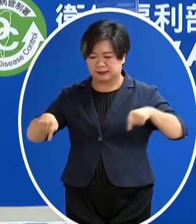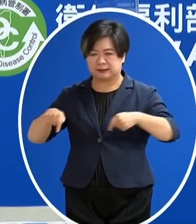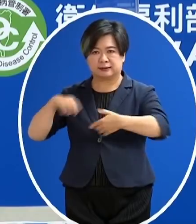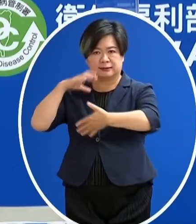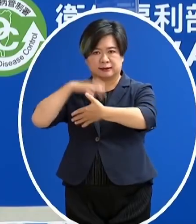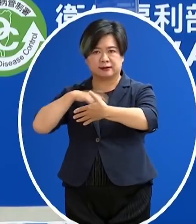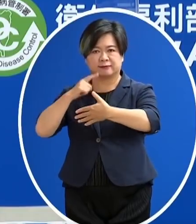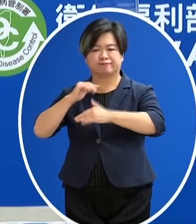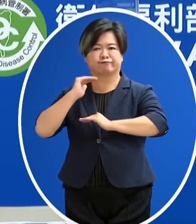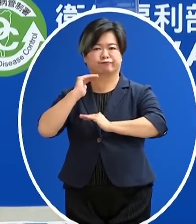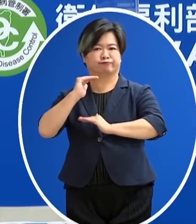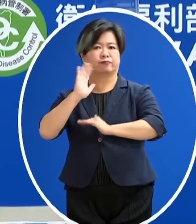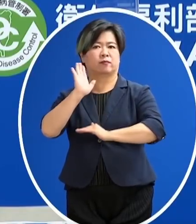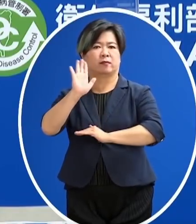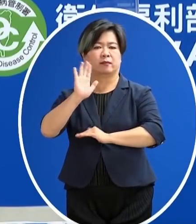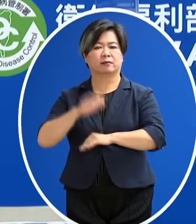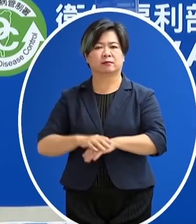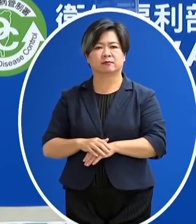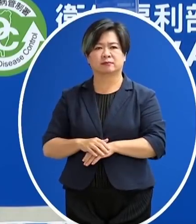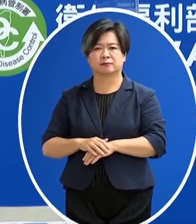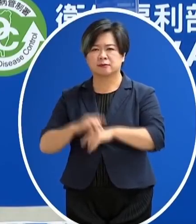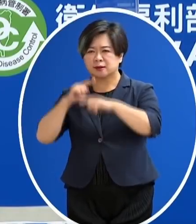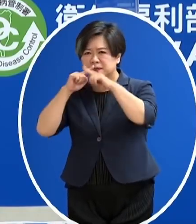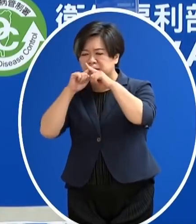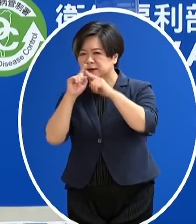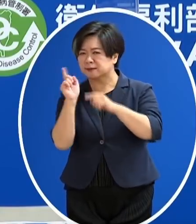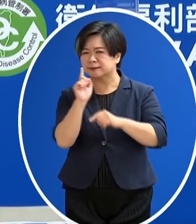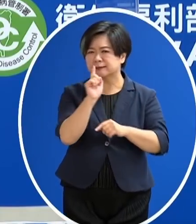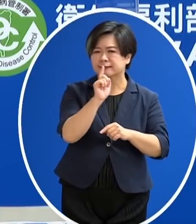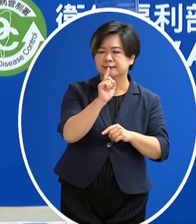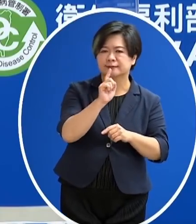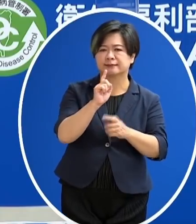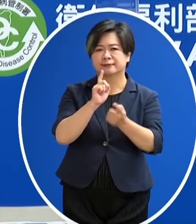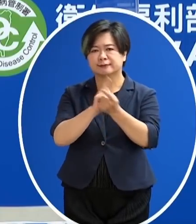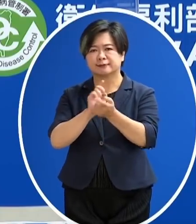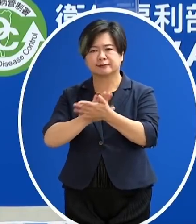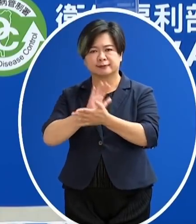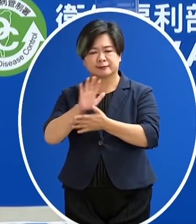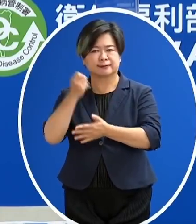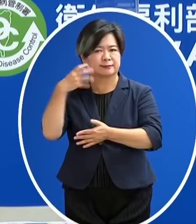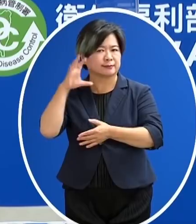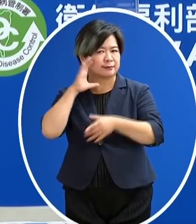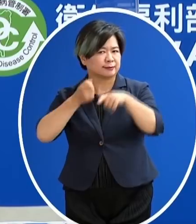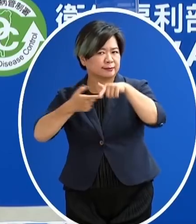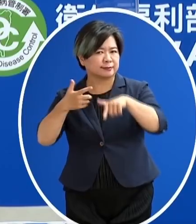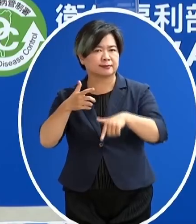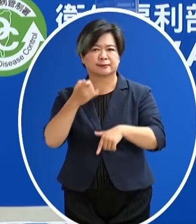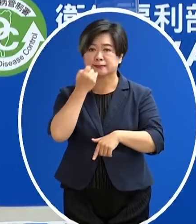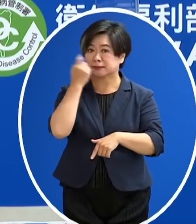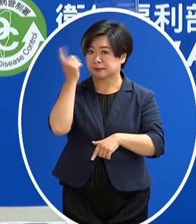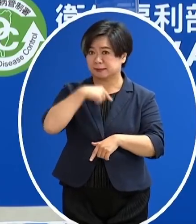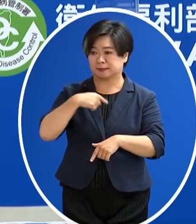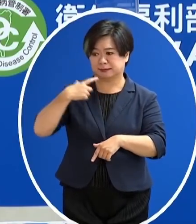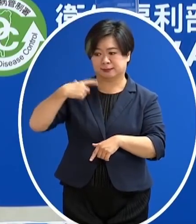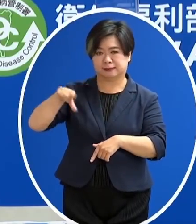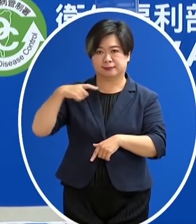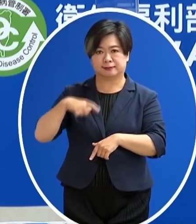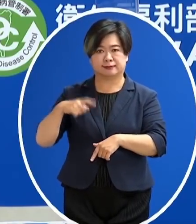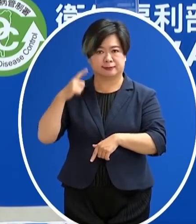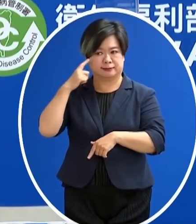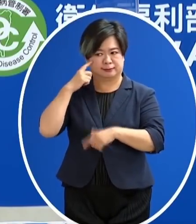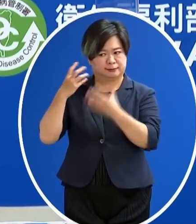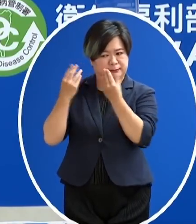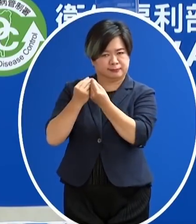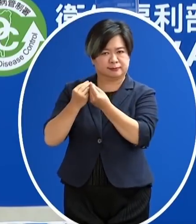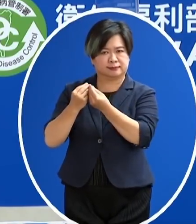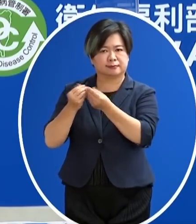关的一些限制，啊，所以这张对这些啊有关将来在新闻披露上面啊双方大家互相的一个